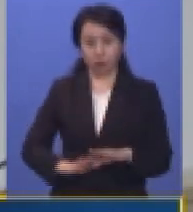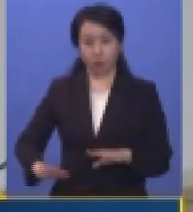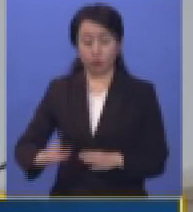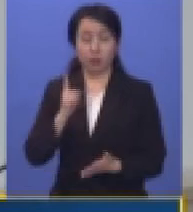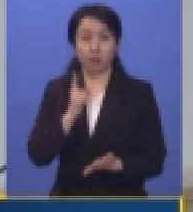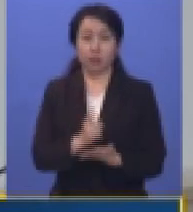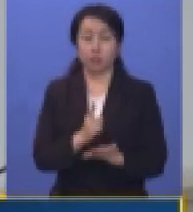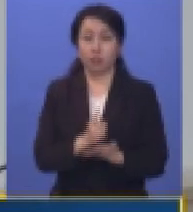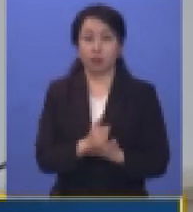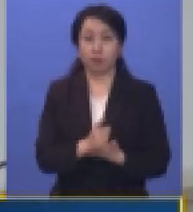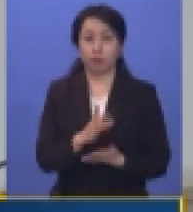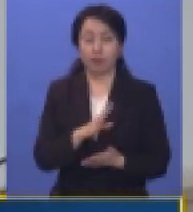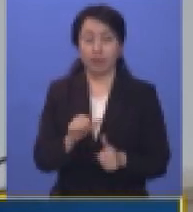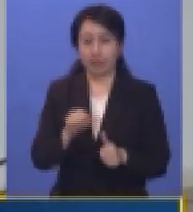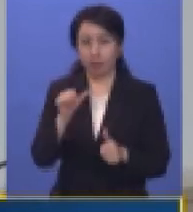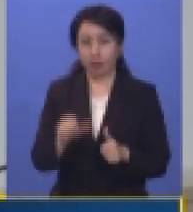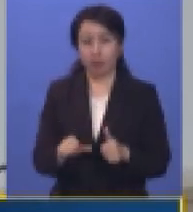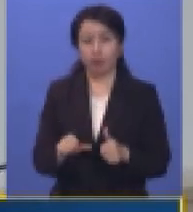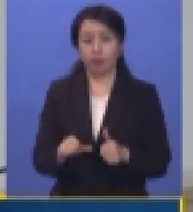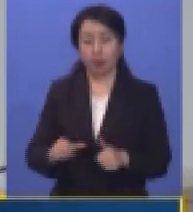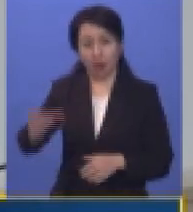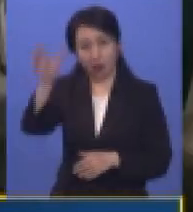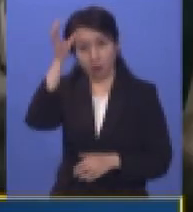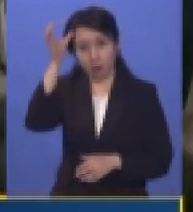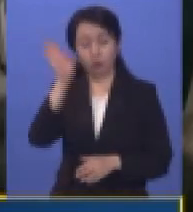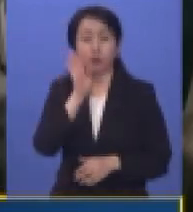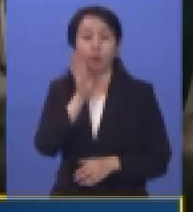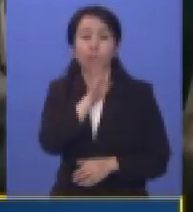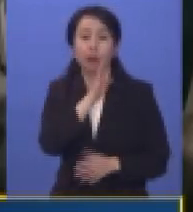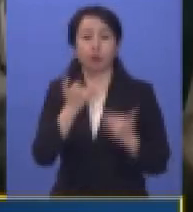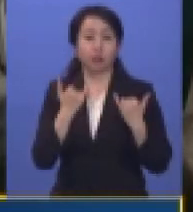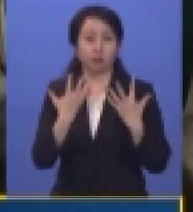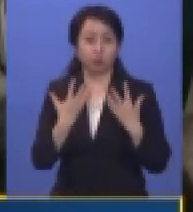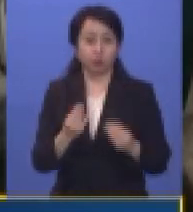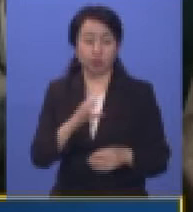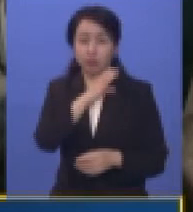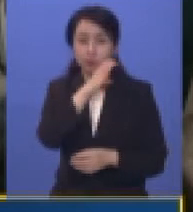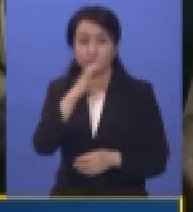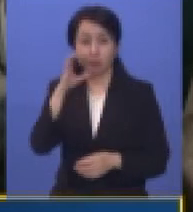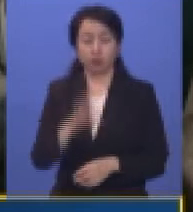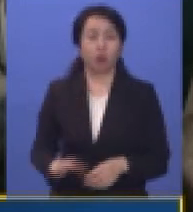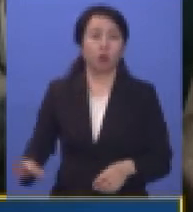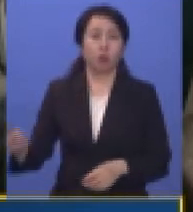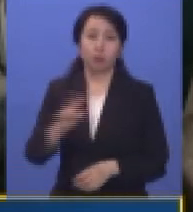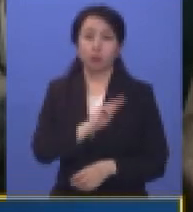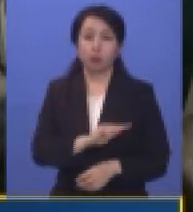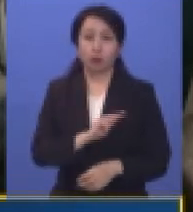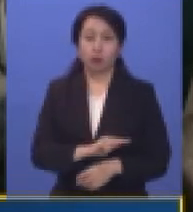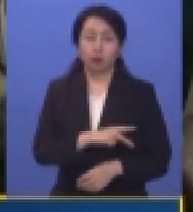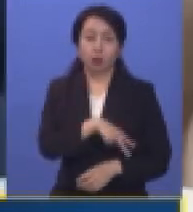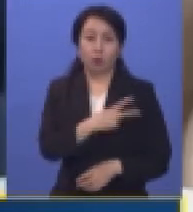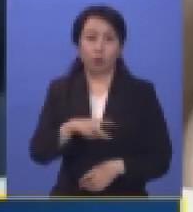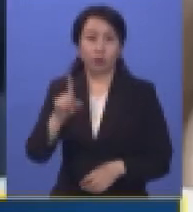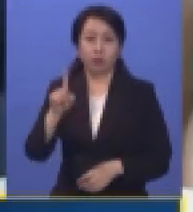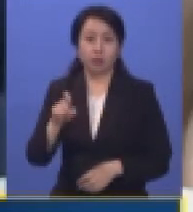должна быть именно образованная мама. На сегодняшний день в Северо-Казахстанской области функционирует порядка